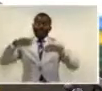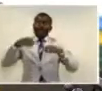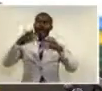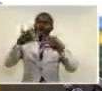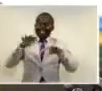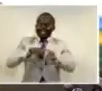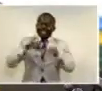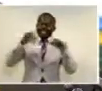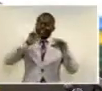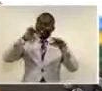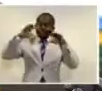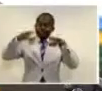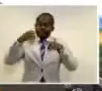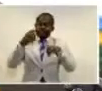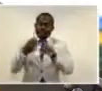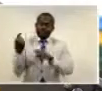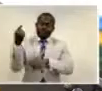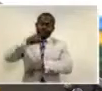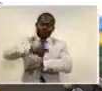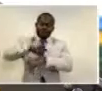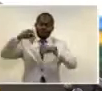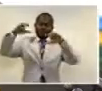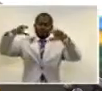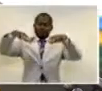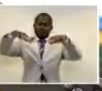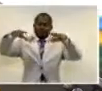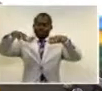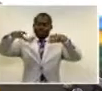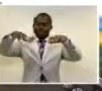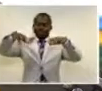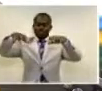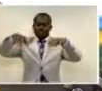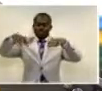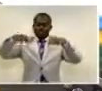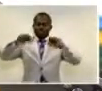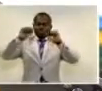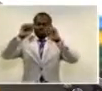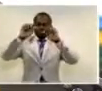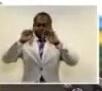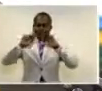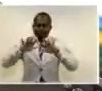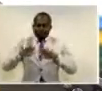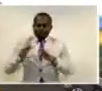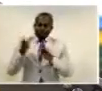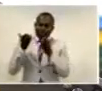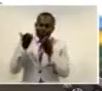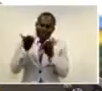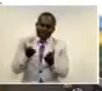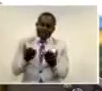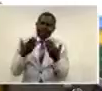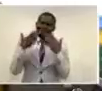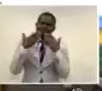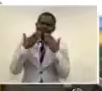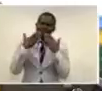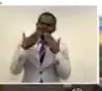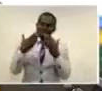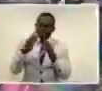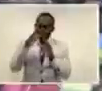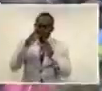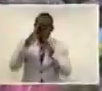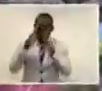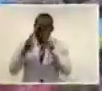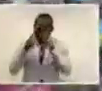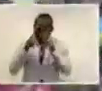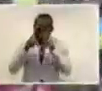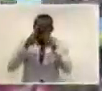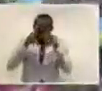hano iwacu, uyu munsi yahaguye ngira ngo ni imigisha myinshi mwatuzaniye. Turabashimiye nyakubahwa Perezida wa Repubulika.